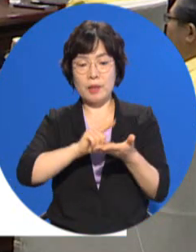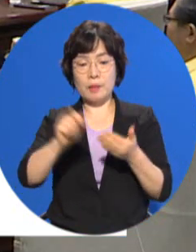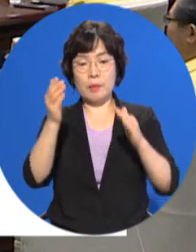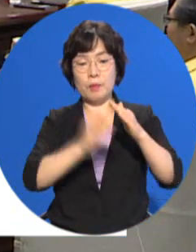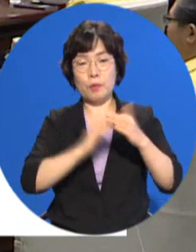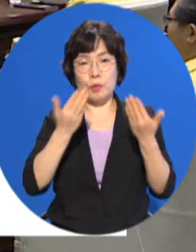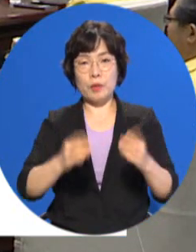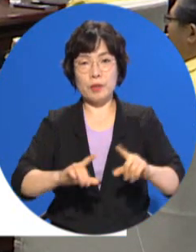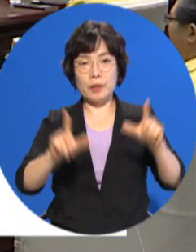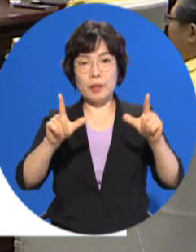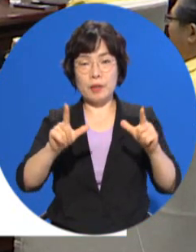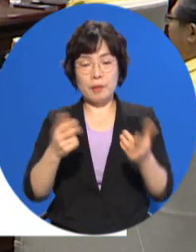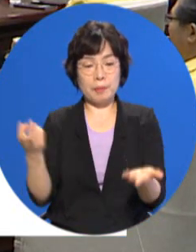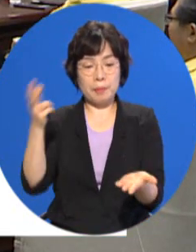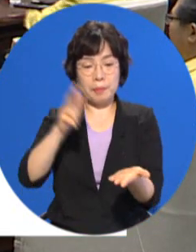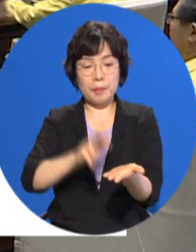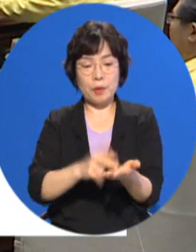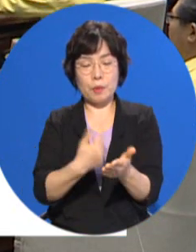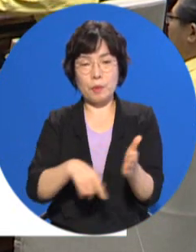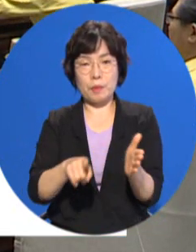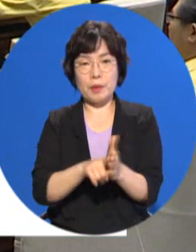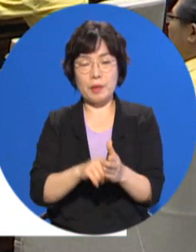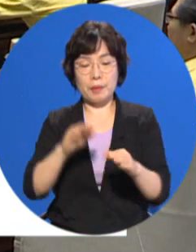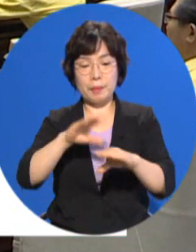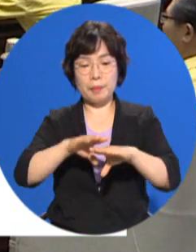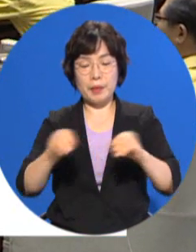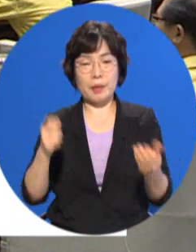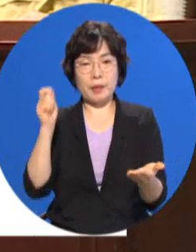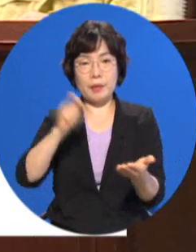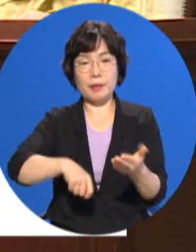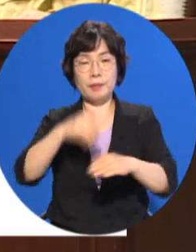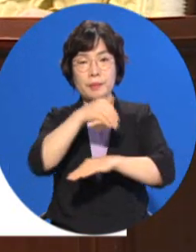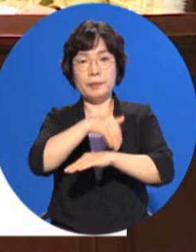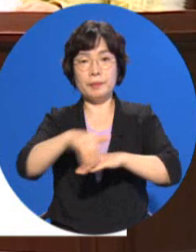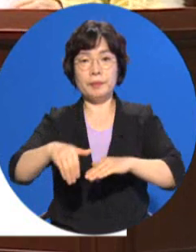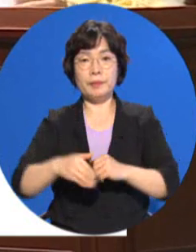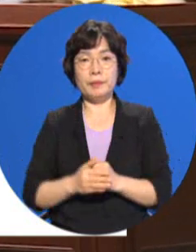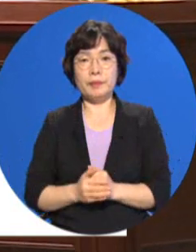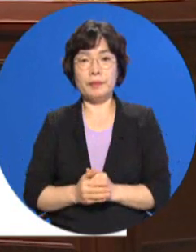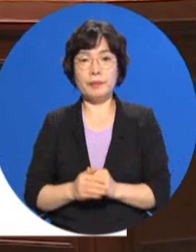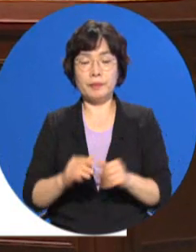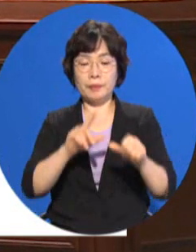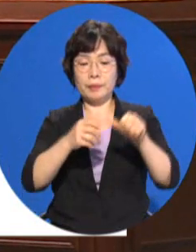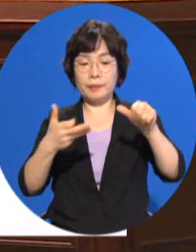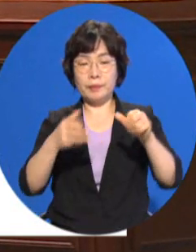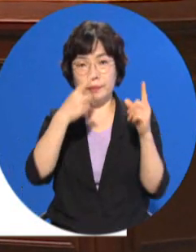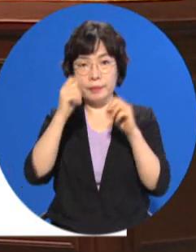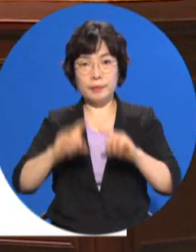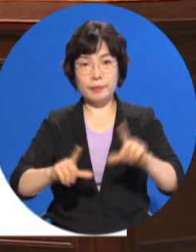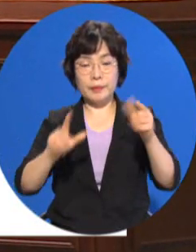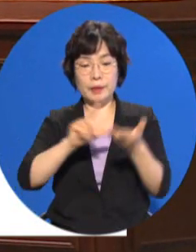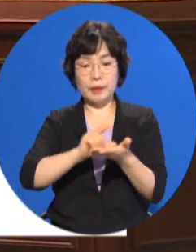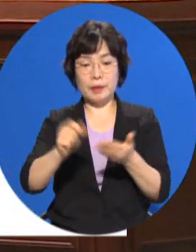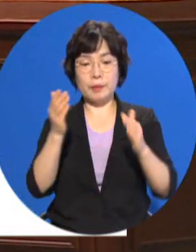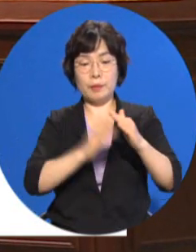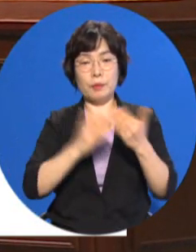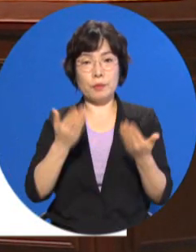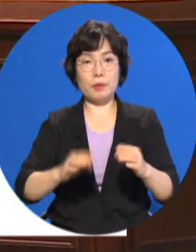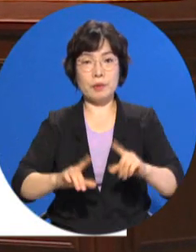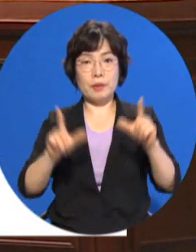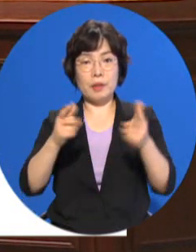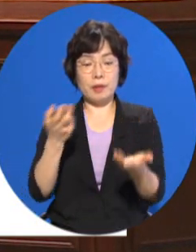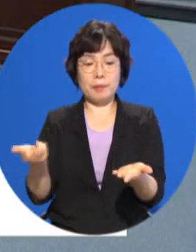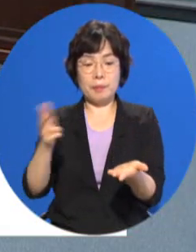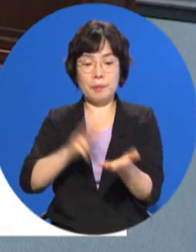지방공휴일로 지정하는 조례안을 원포인트로 처리하기로 했습니다. 광주시의회는 5.18 기념일 지방공휴일 지정